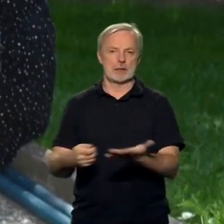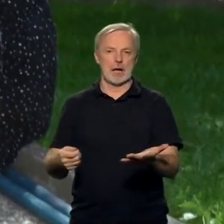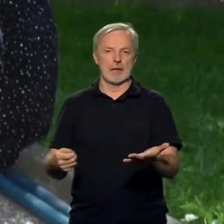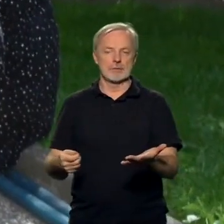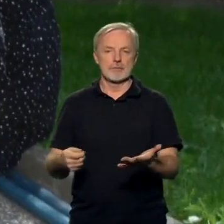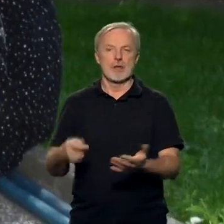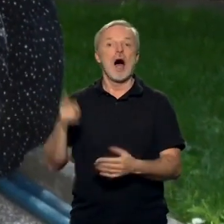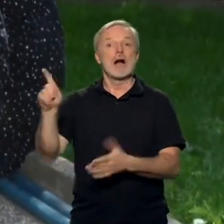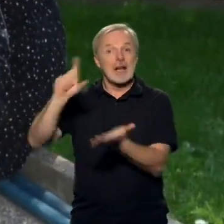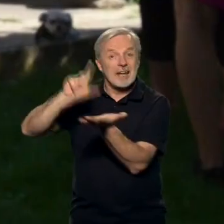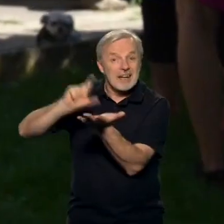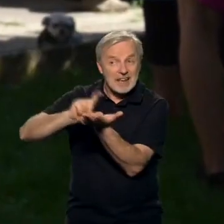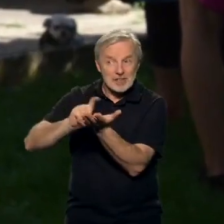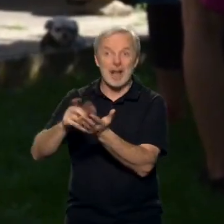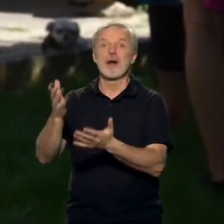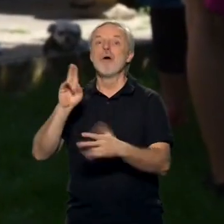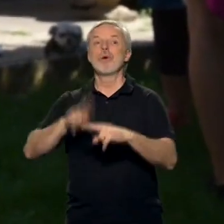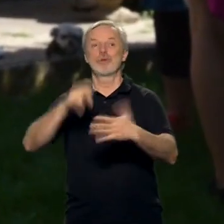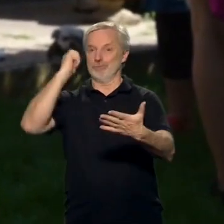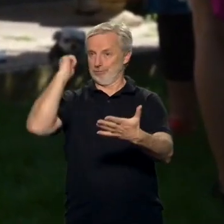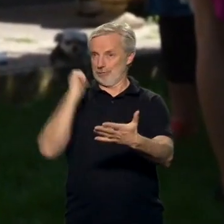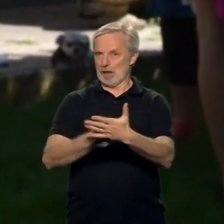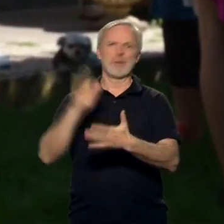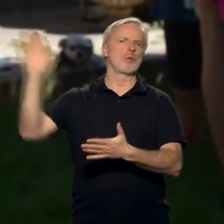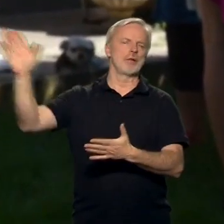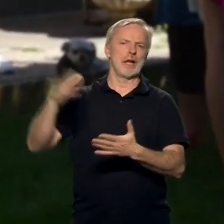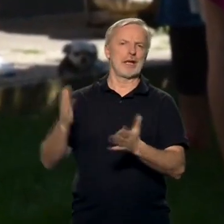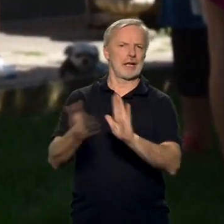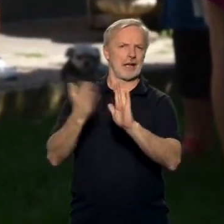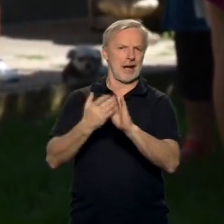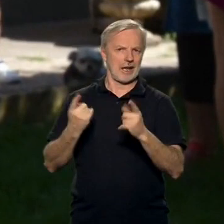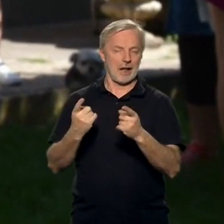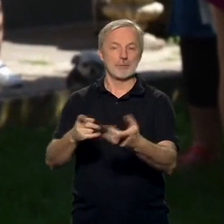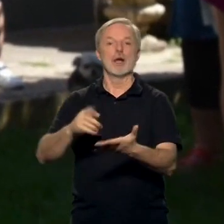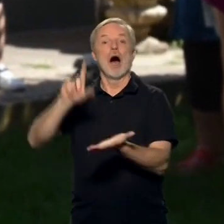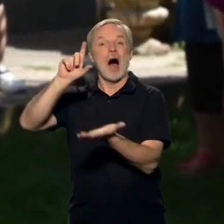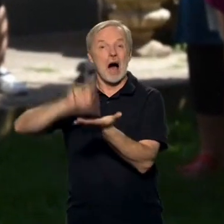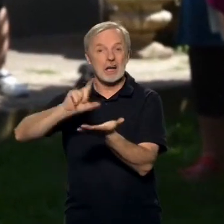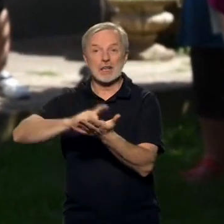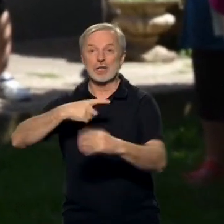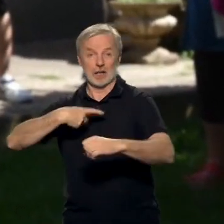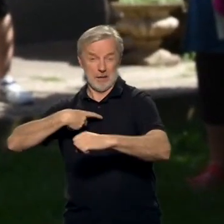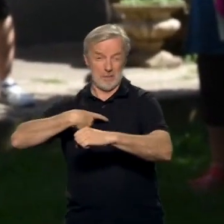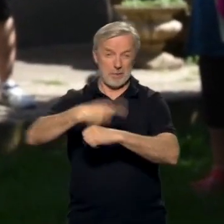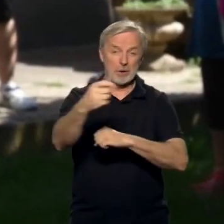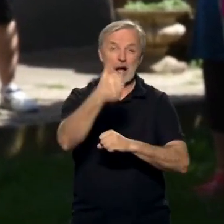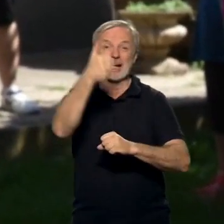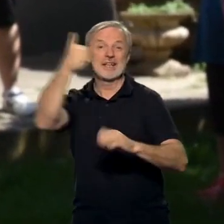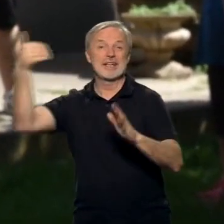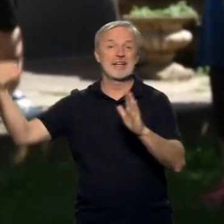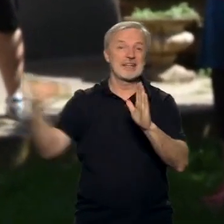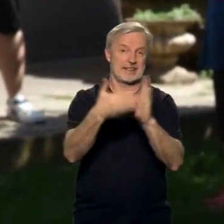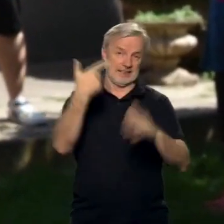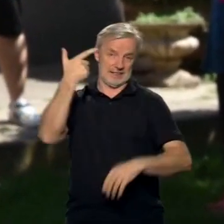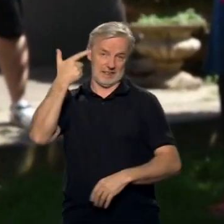ten šel do dražby. Byl to vlastně jejich reklamní hrneček a vydražil se asi za 1200.